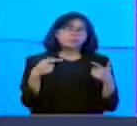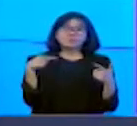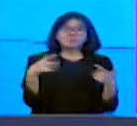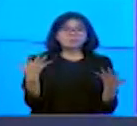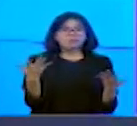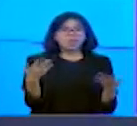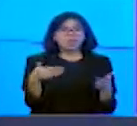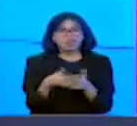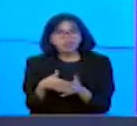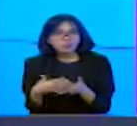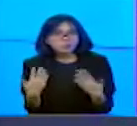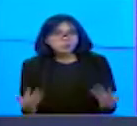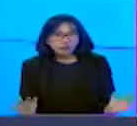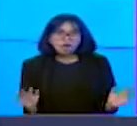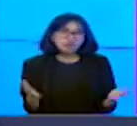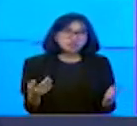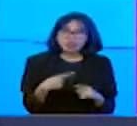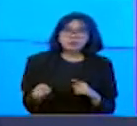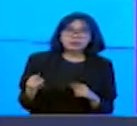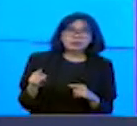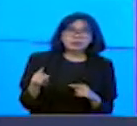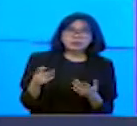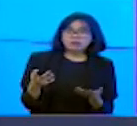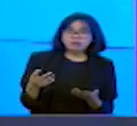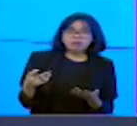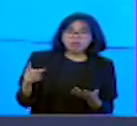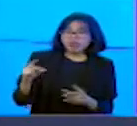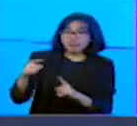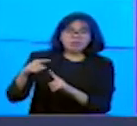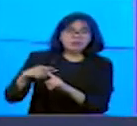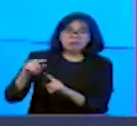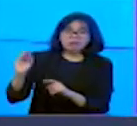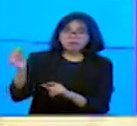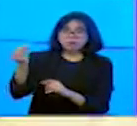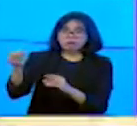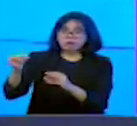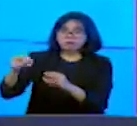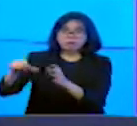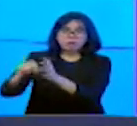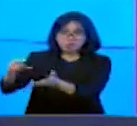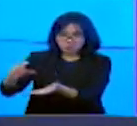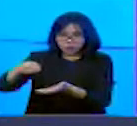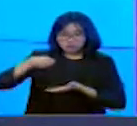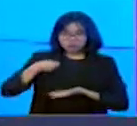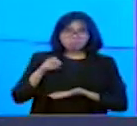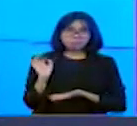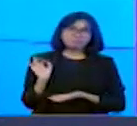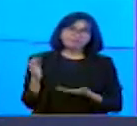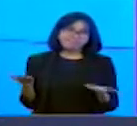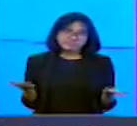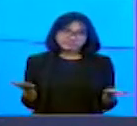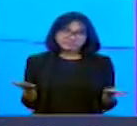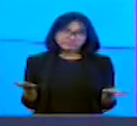tapi nggak dikasih sama dari RT-nya. Ya mau dibilang apa gitu kan. Ya bisa ya